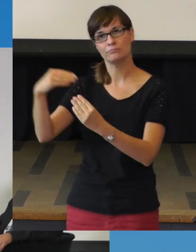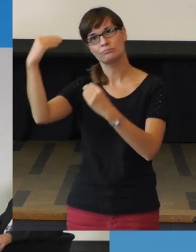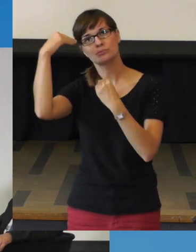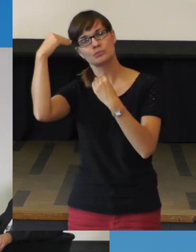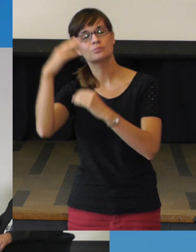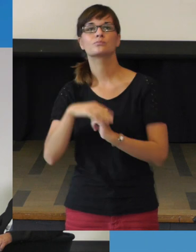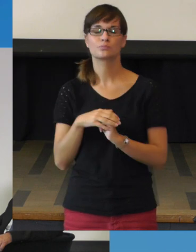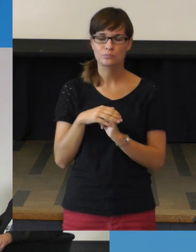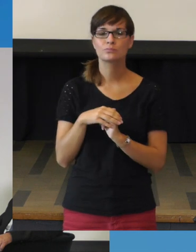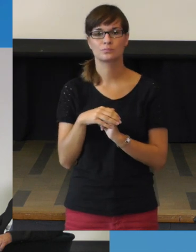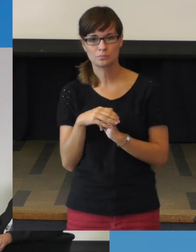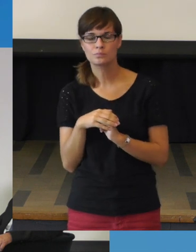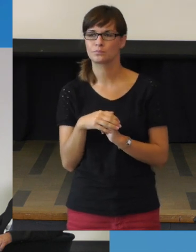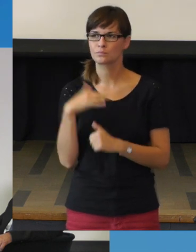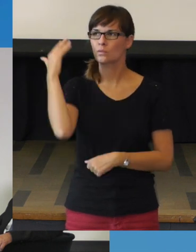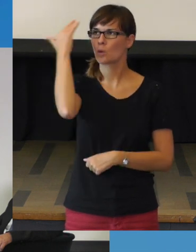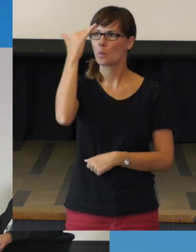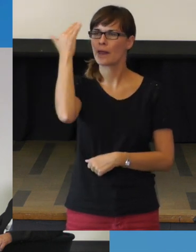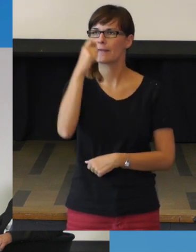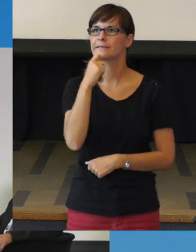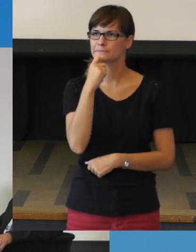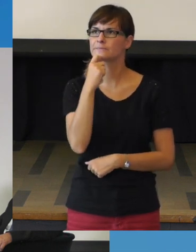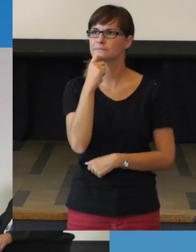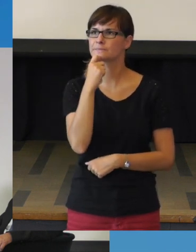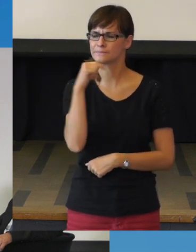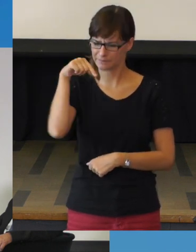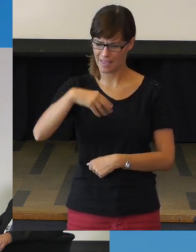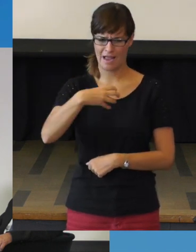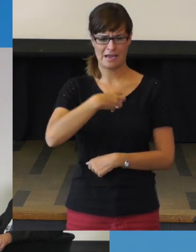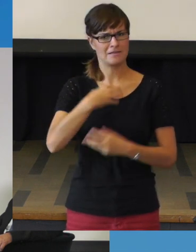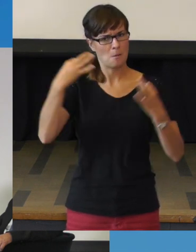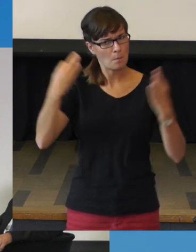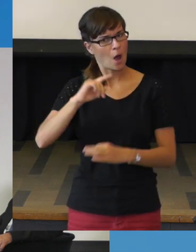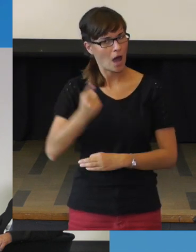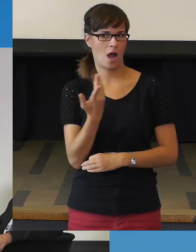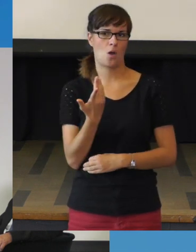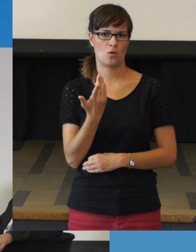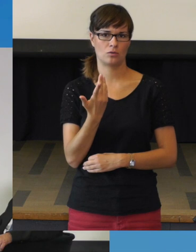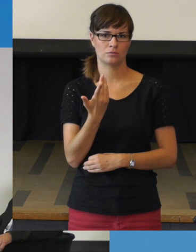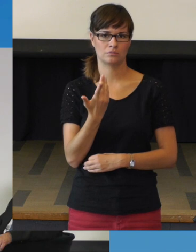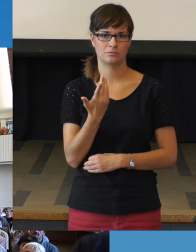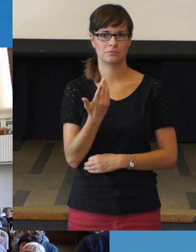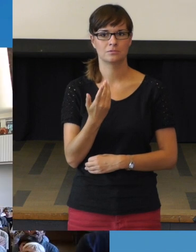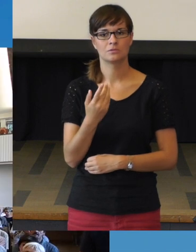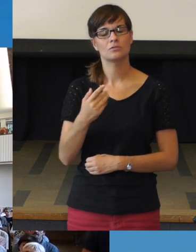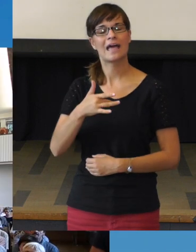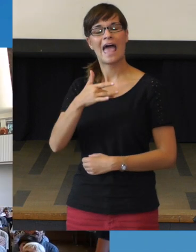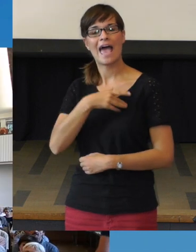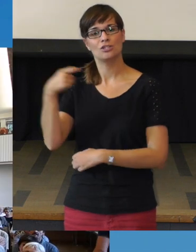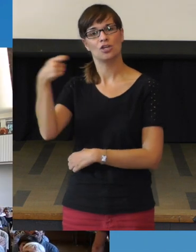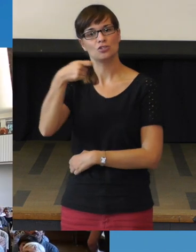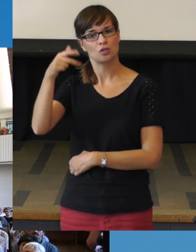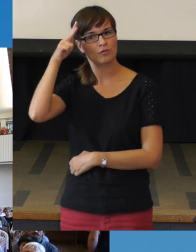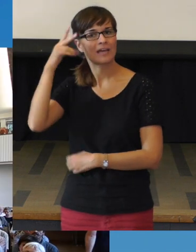dann dazu geführt, dass auch in Kassel sich eine Selbsthilfe gebildet hat. Peter Zeuner von der Herzstiftung war